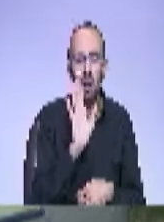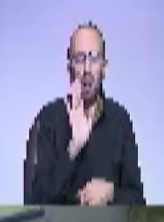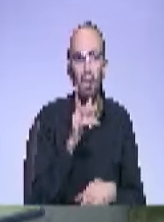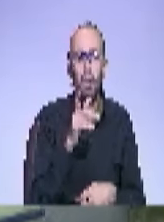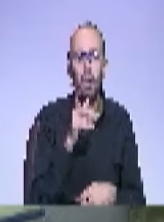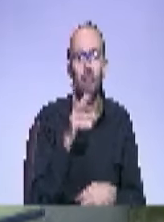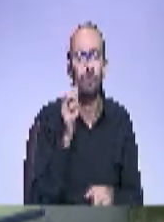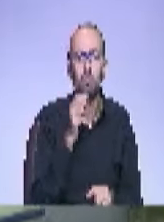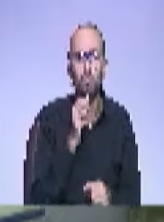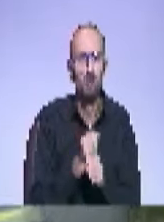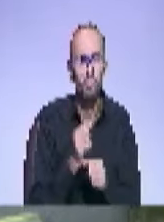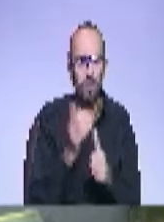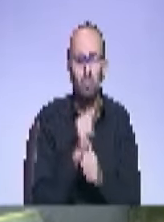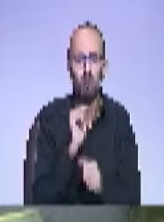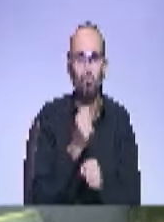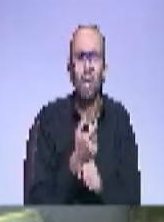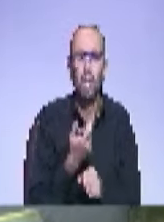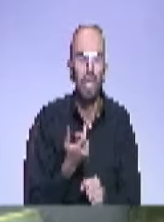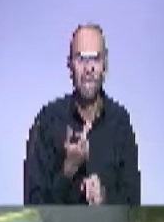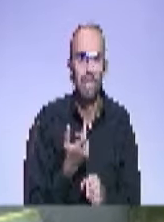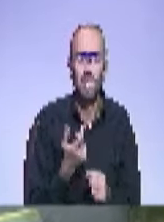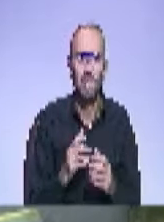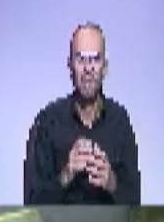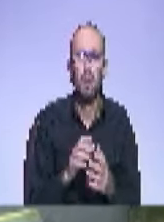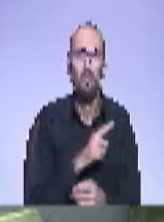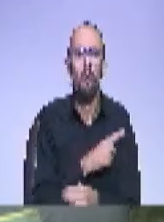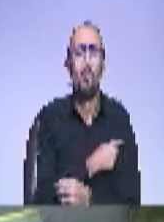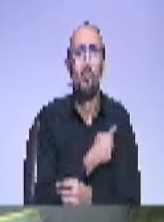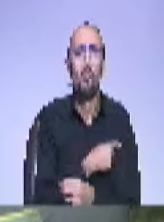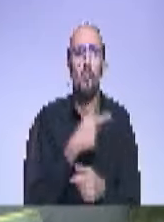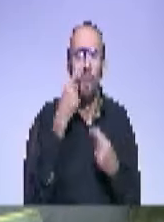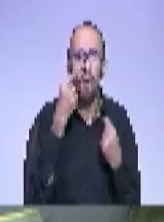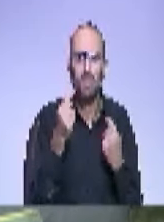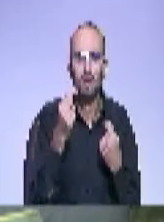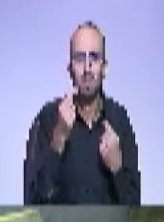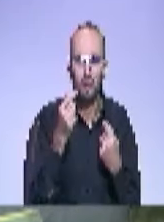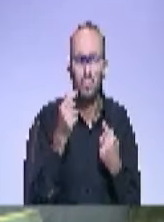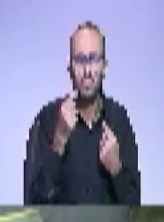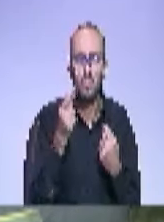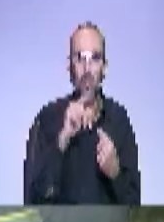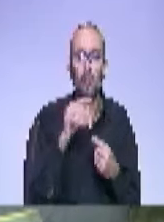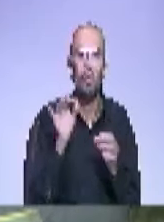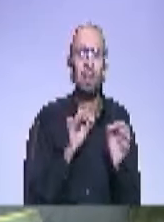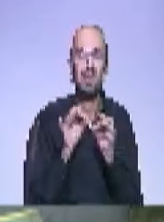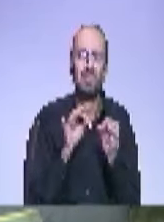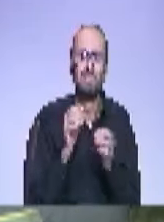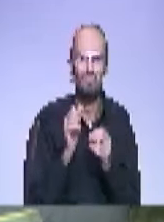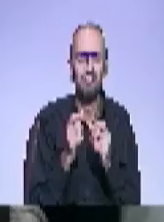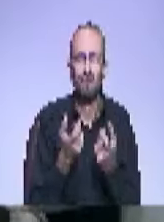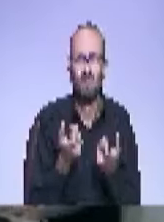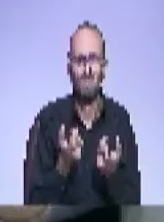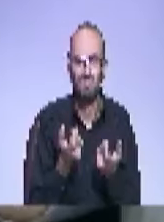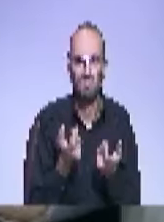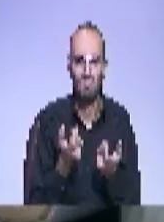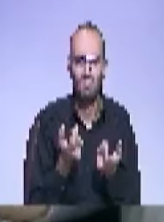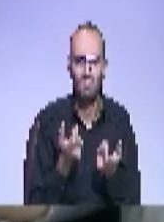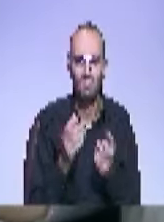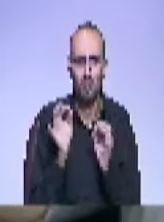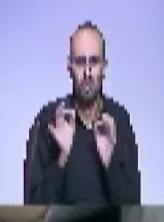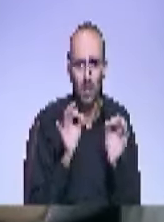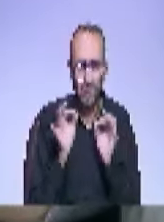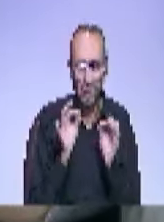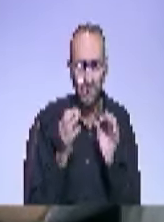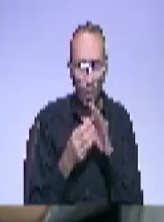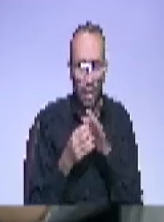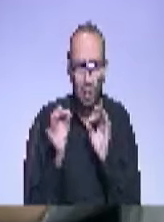ايه؟ بيشتغل مورد عمال، وفي نفس الوقت في مهندس. هو مهندس بترول. يعني ايه؟ يعني هو مهندس وخريج